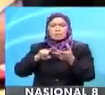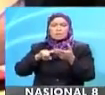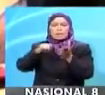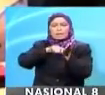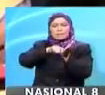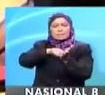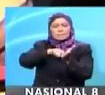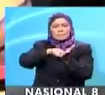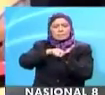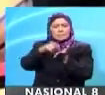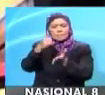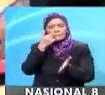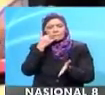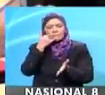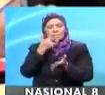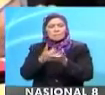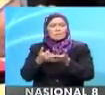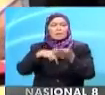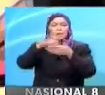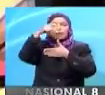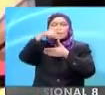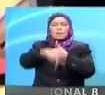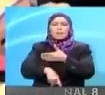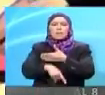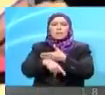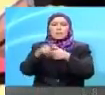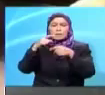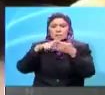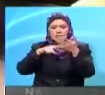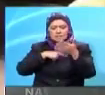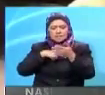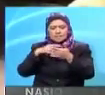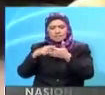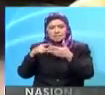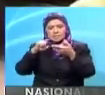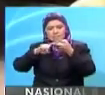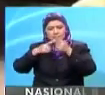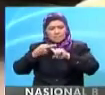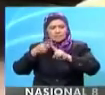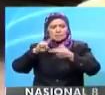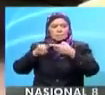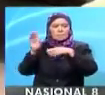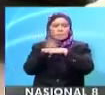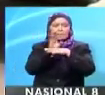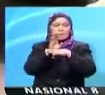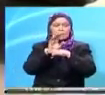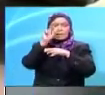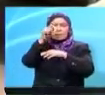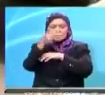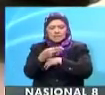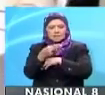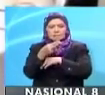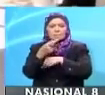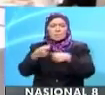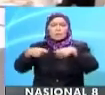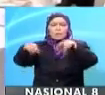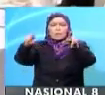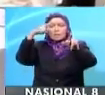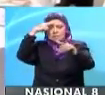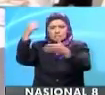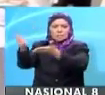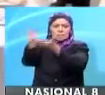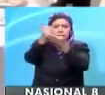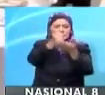telefon. Program Sahabat Korat TH adalah acara tahunan yang memberi peluang kepada syarikat korat membantu jemaah haji